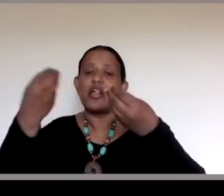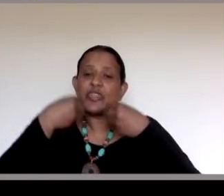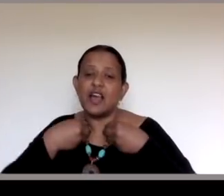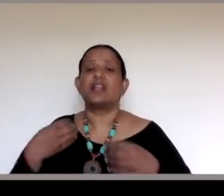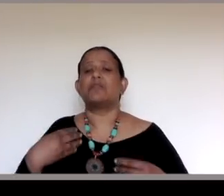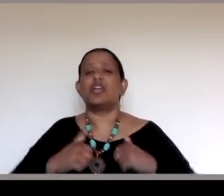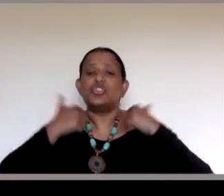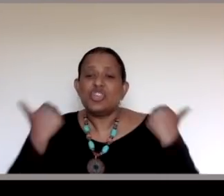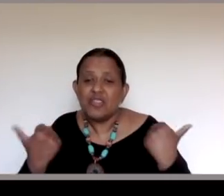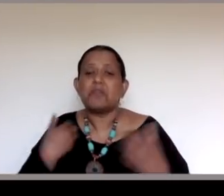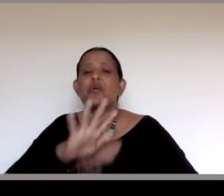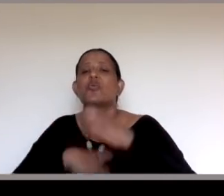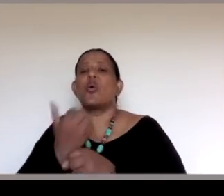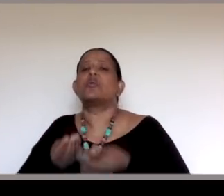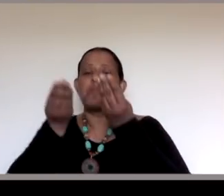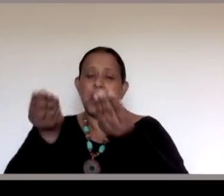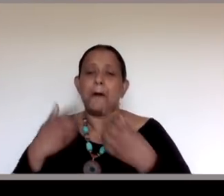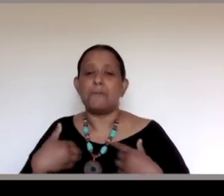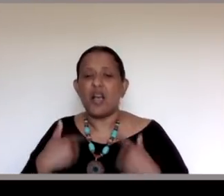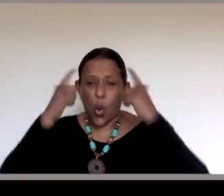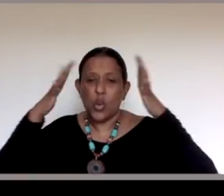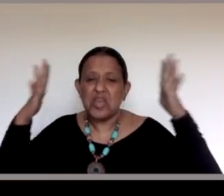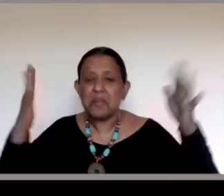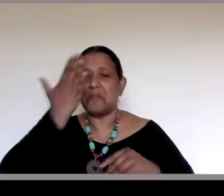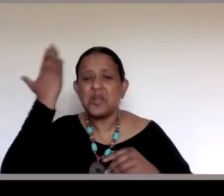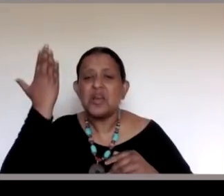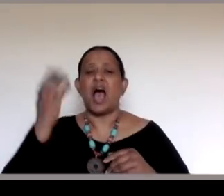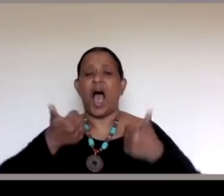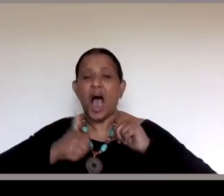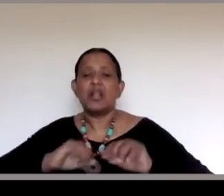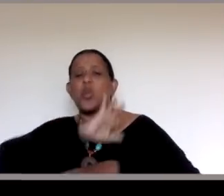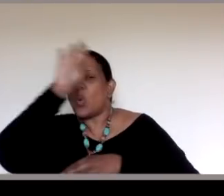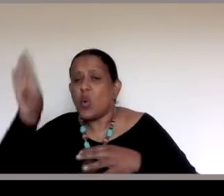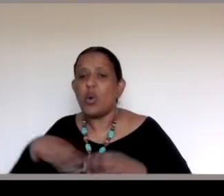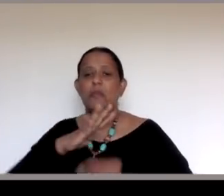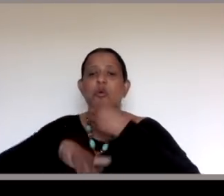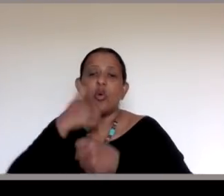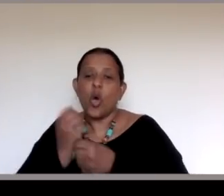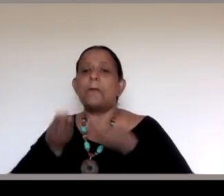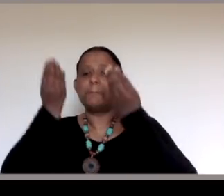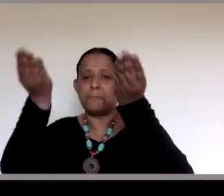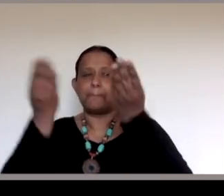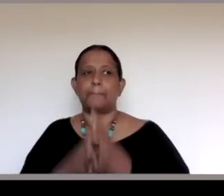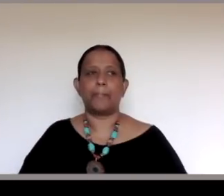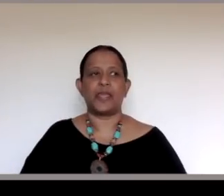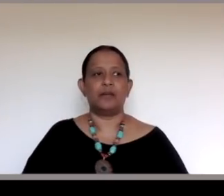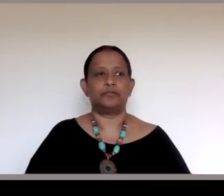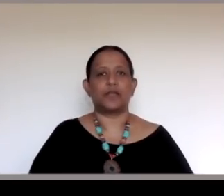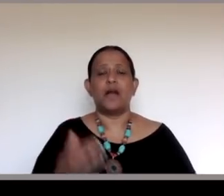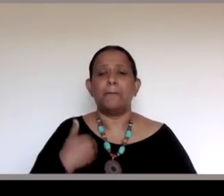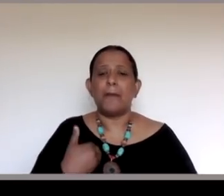ஆண்டவரே நான் உம்முடைய பிள்ளை உபவஹன் சிகே மார்கியாண்ட சூதானா உம்முடைய வழியில் செல்ல ஆயத்தம் மே நவவசரே இந்த புதிய வருடத்தில்